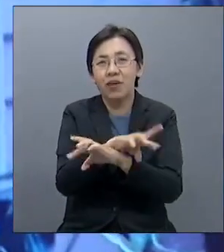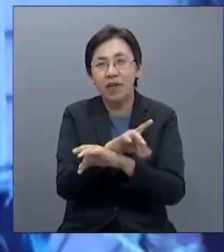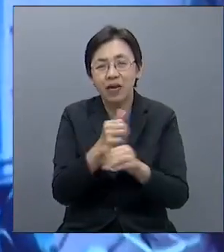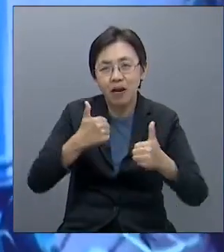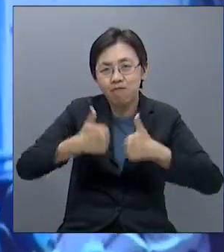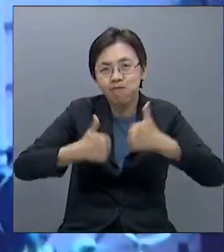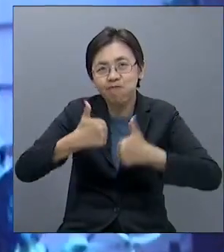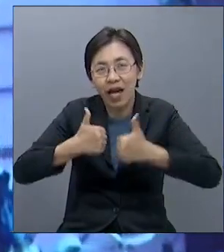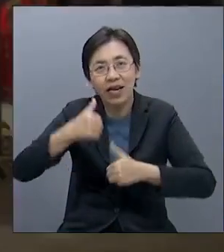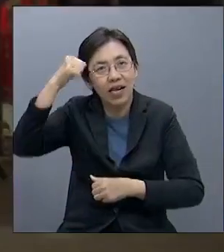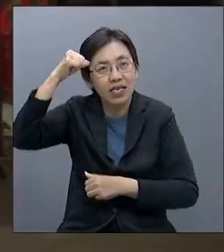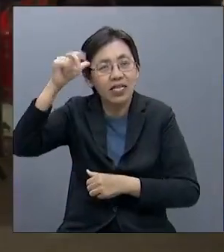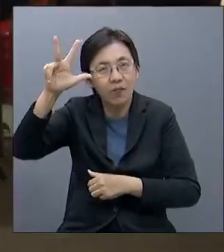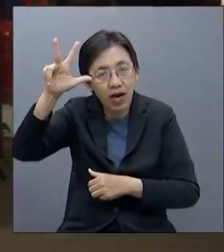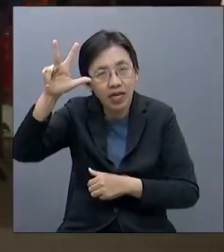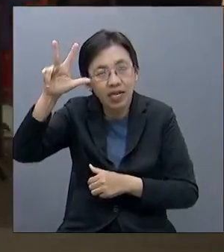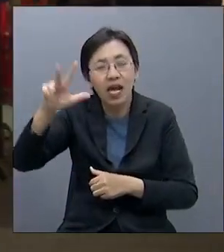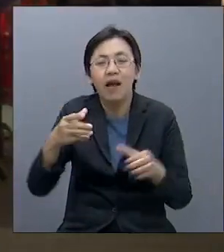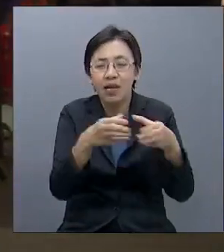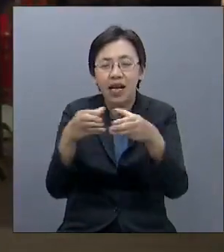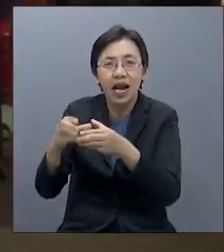ง3วันรวม30คณะ